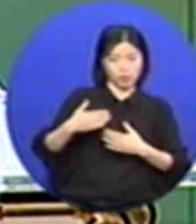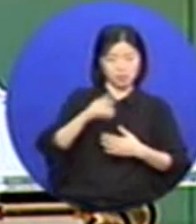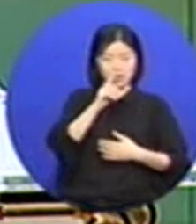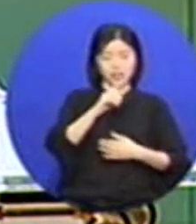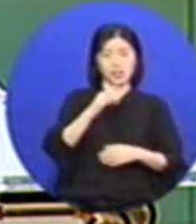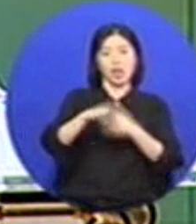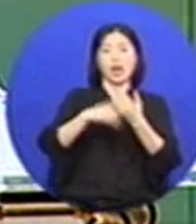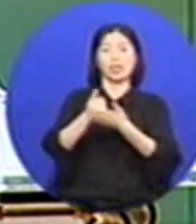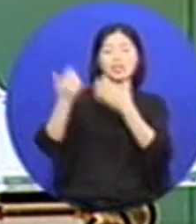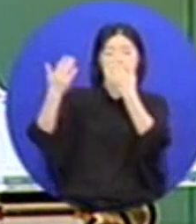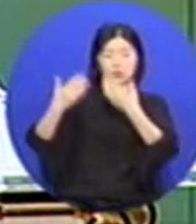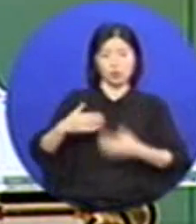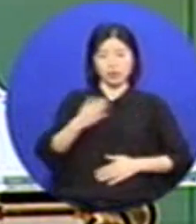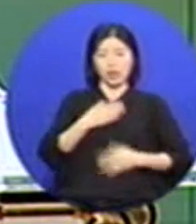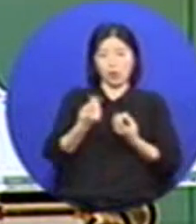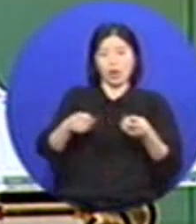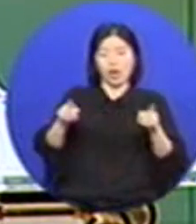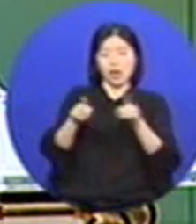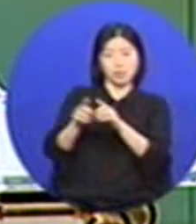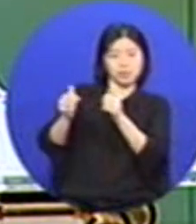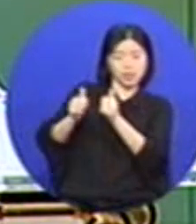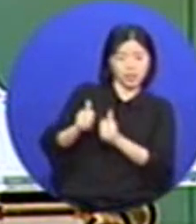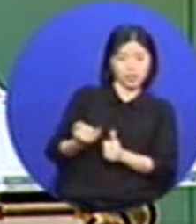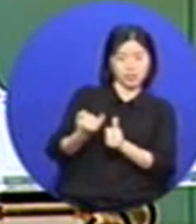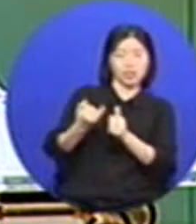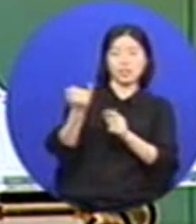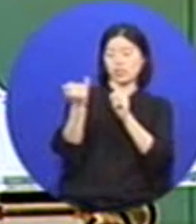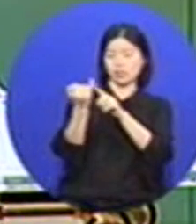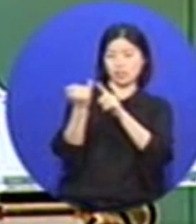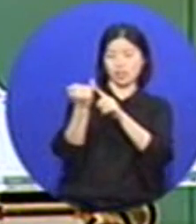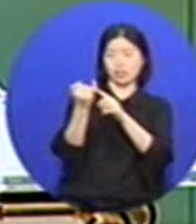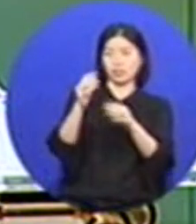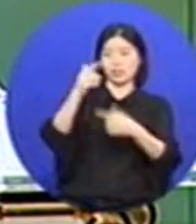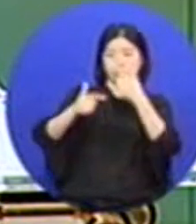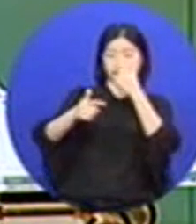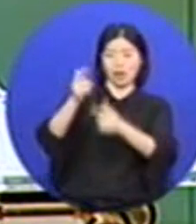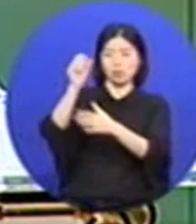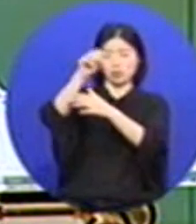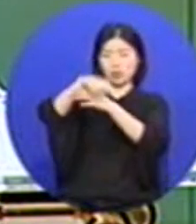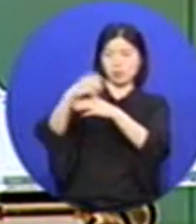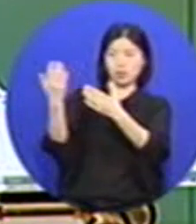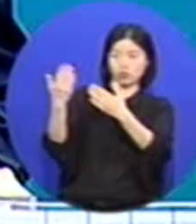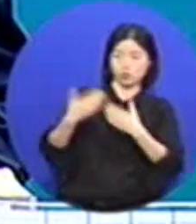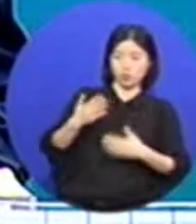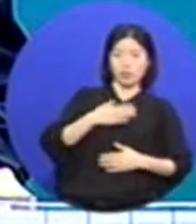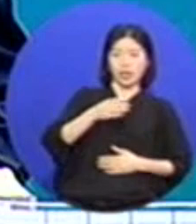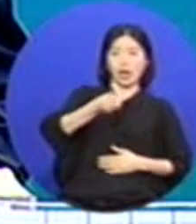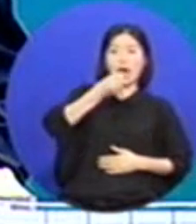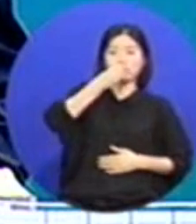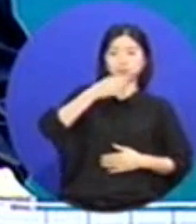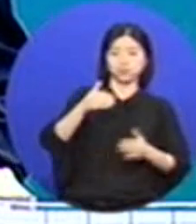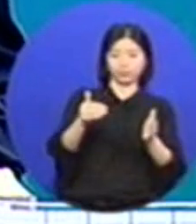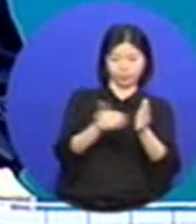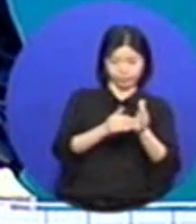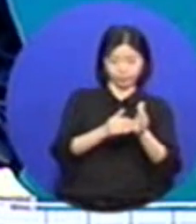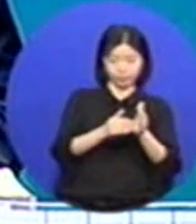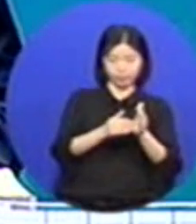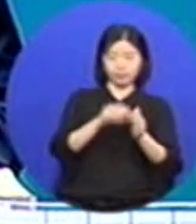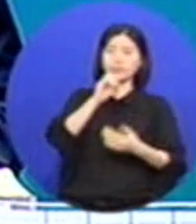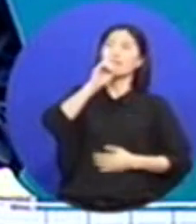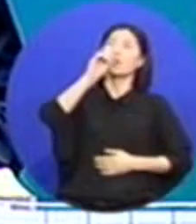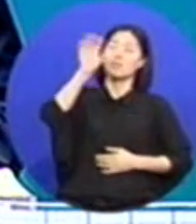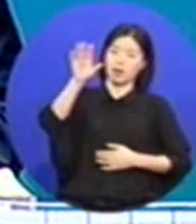하신 여자 그가 그 나무 열매를 내게 주므로 내가 먹었나 이다 아니